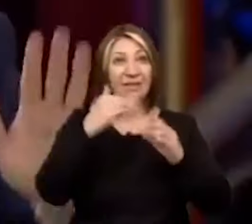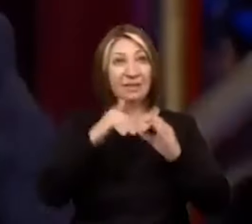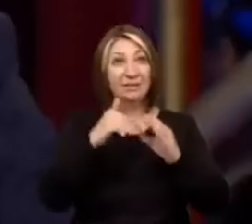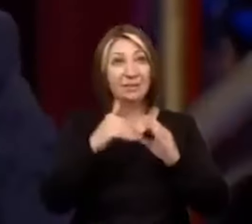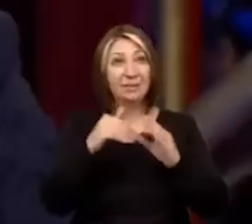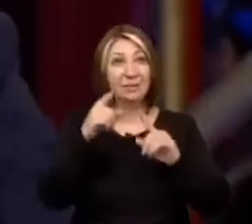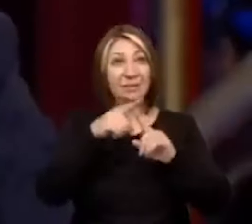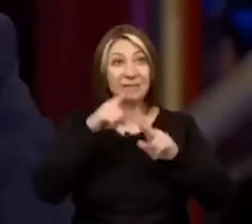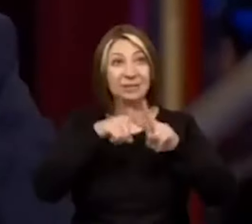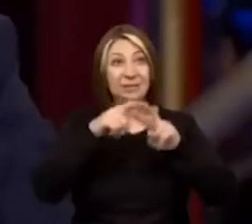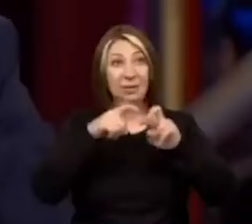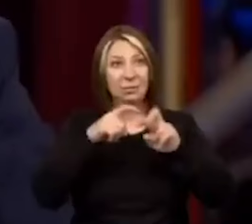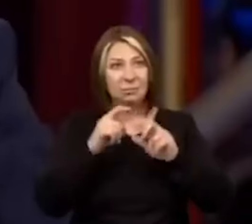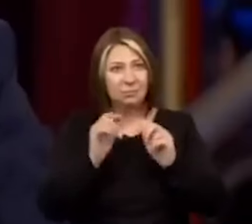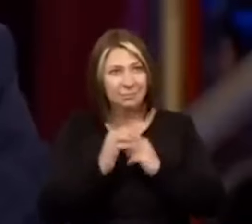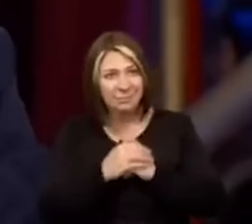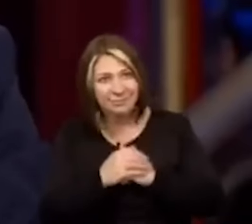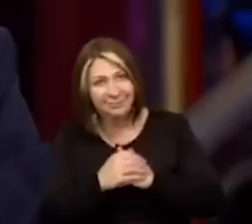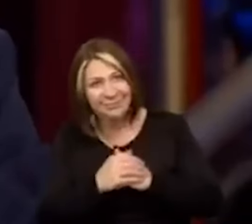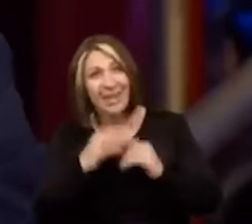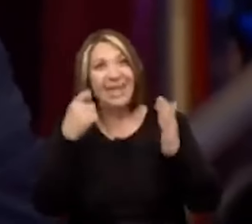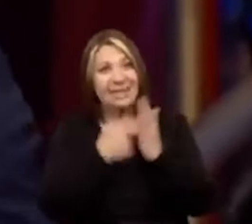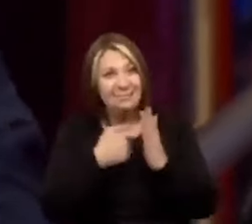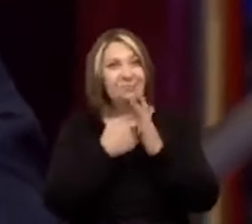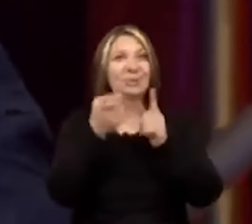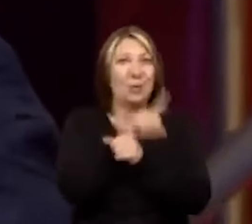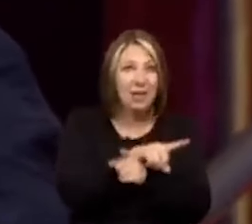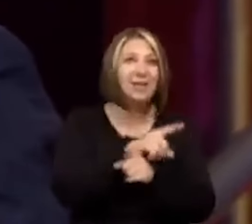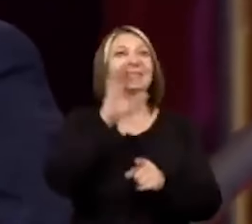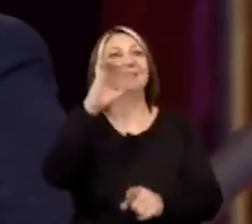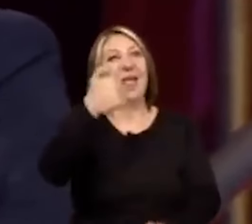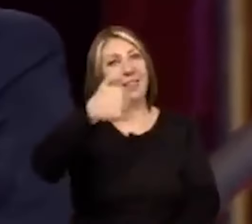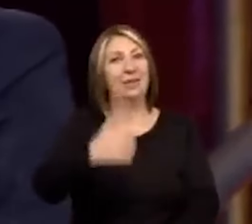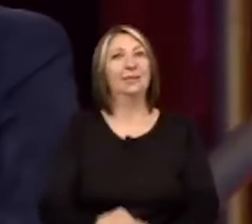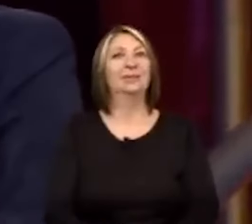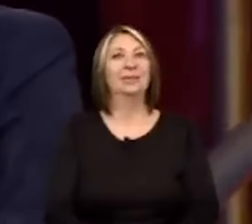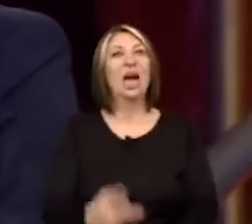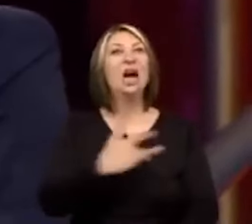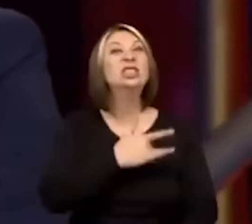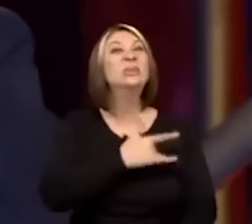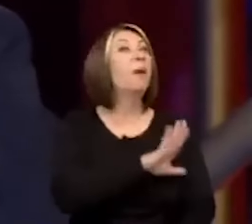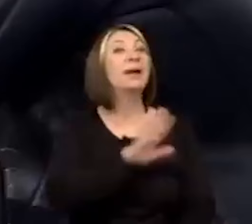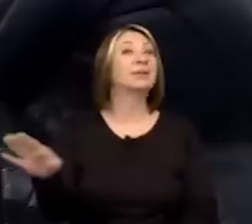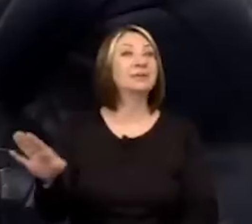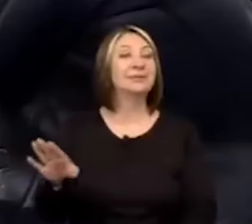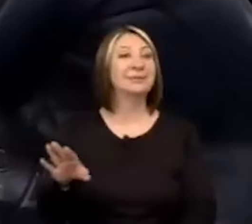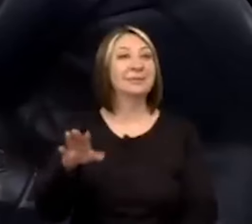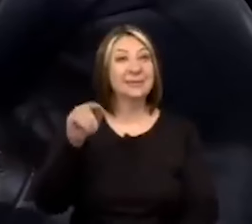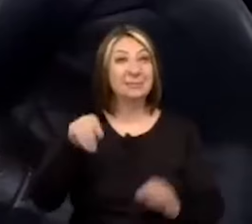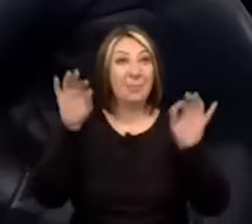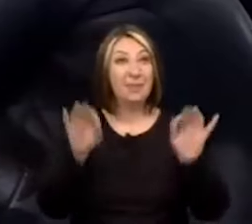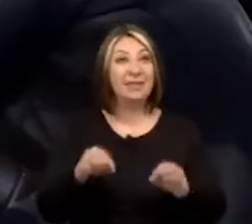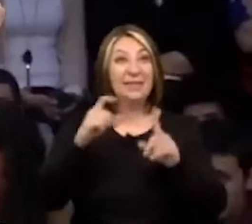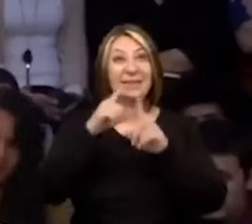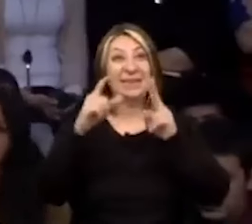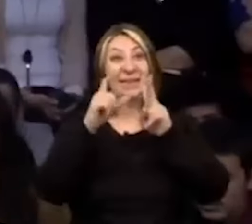adresiniz? Tahir Sarıkaya 06. Twitter adresi. Tahir Sarıkaya 06. Acımayın. Okan şu andan itibaren. Ve